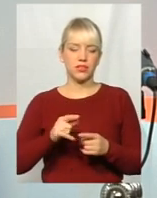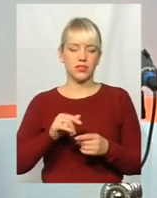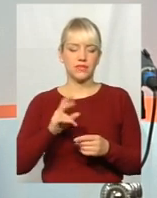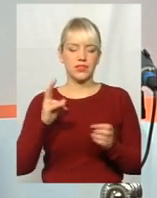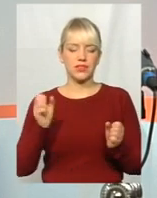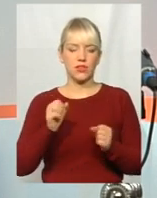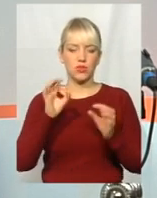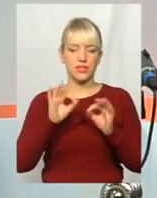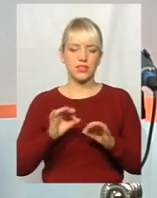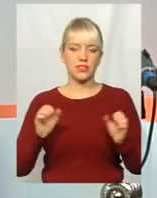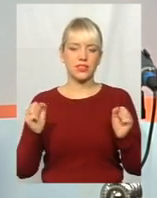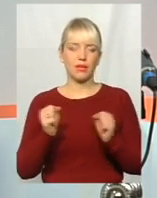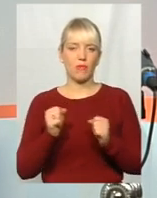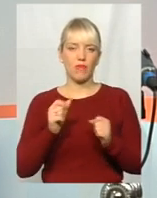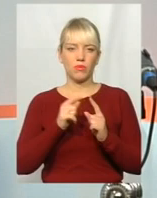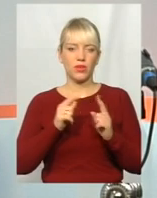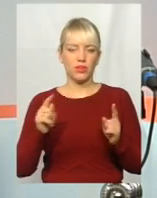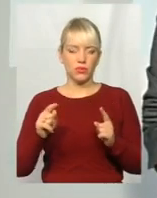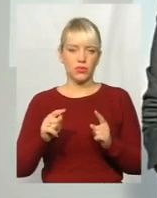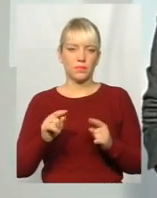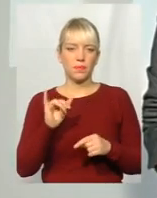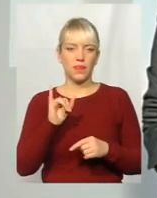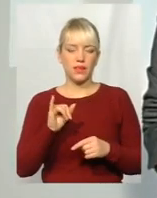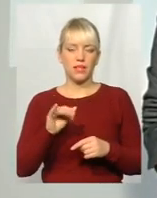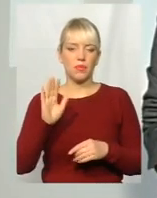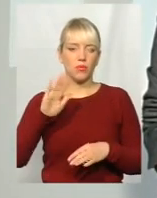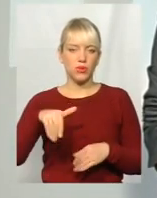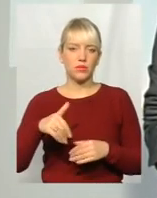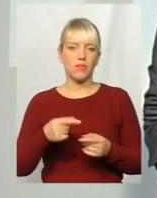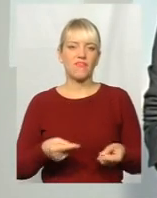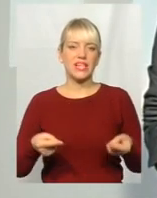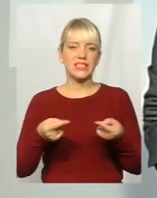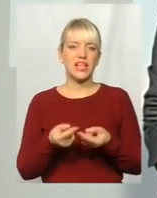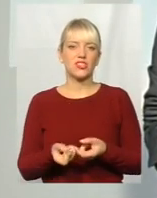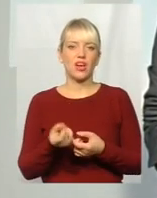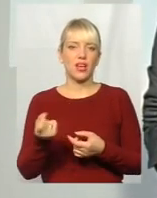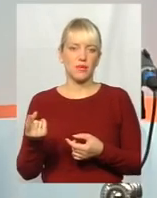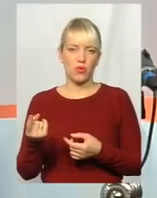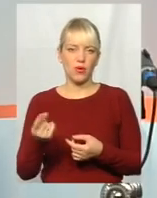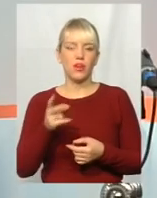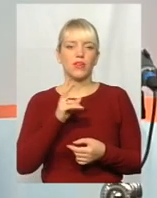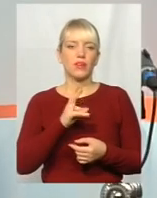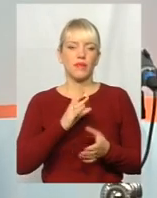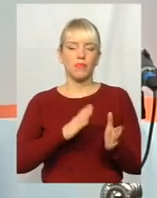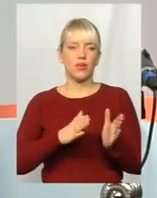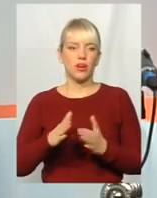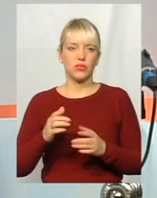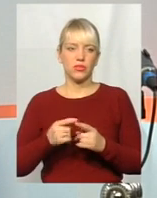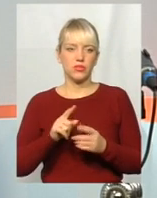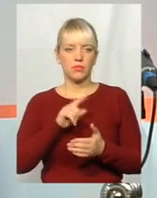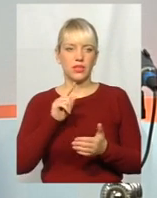період, дефектуємо і тоді визначаємо, по-перше, порядковість цього